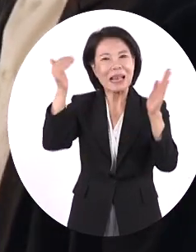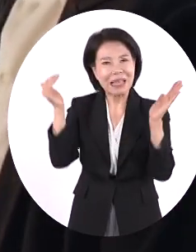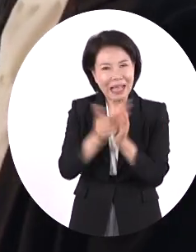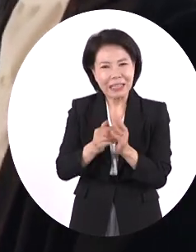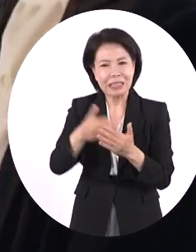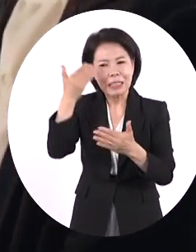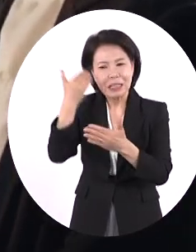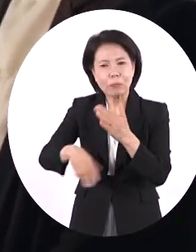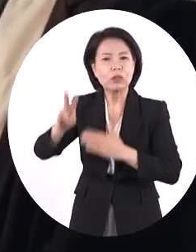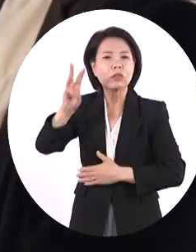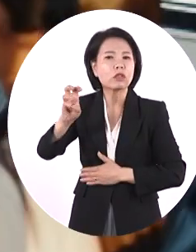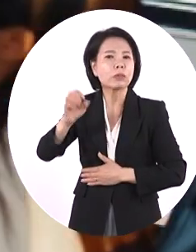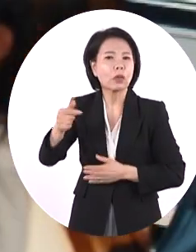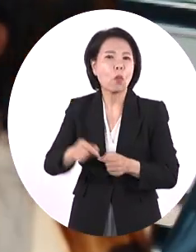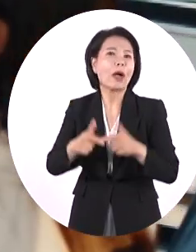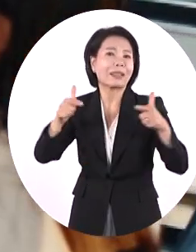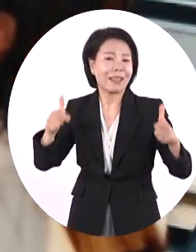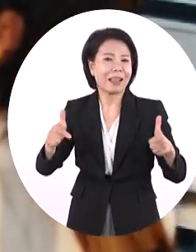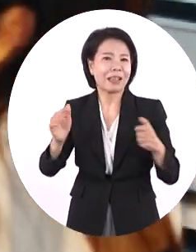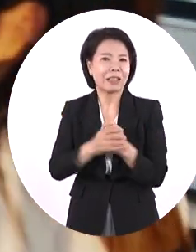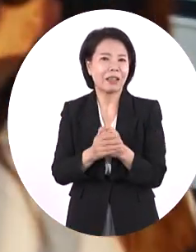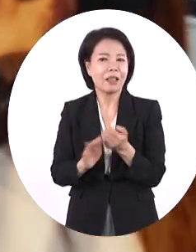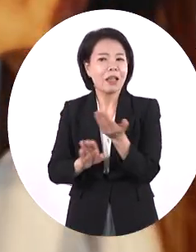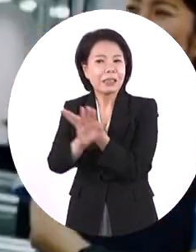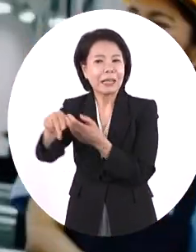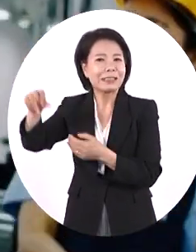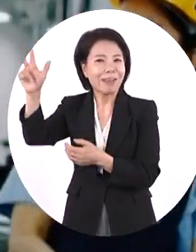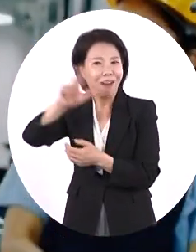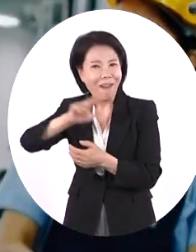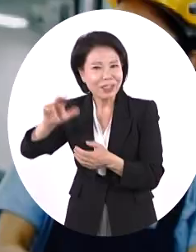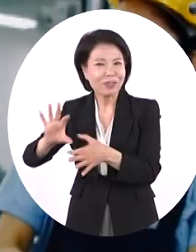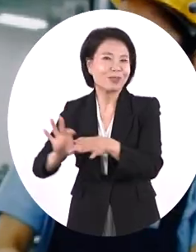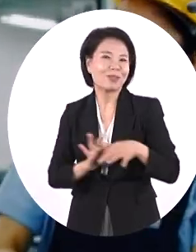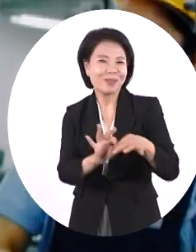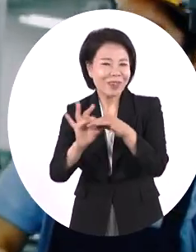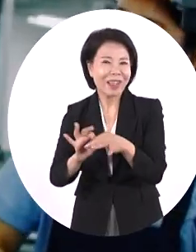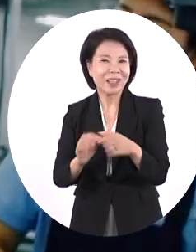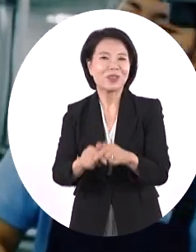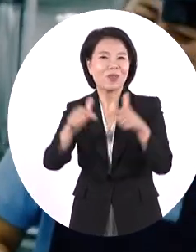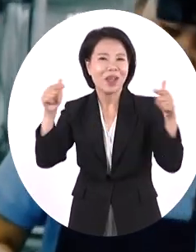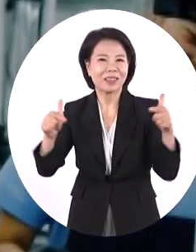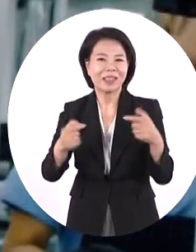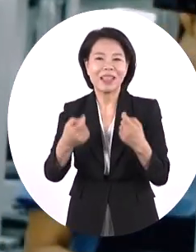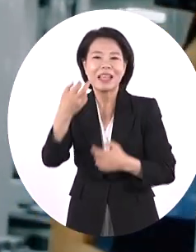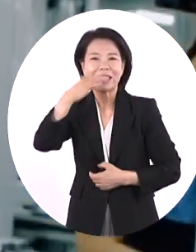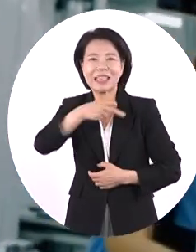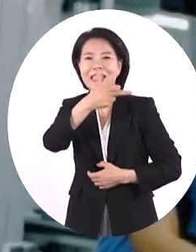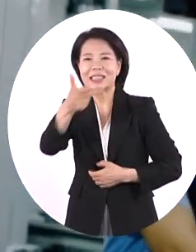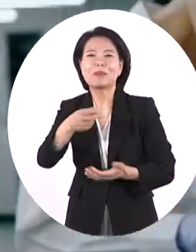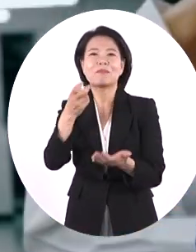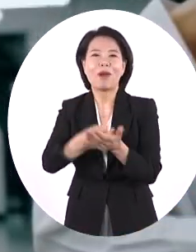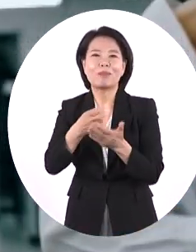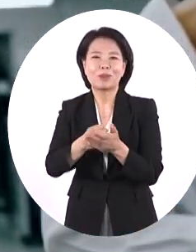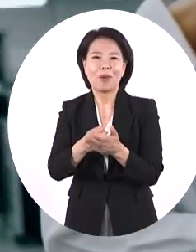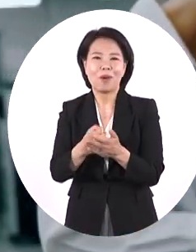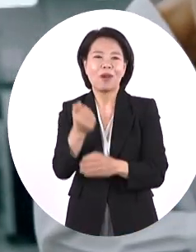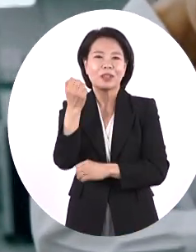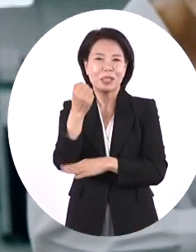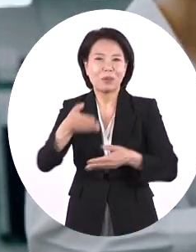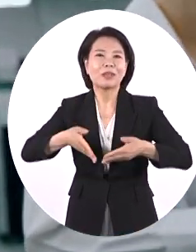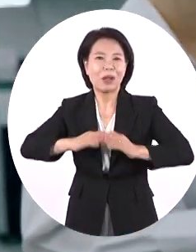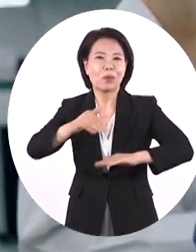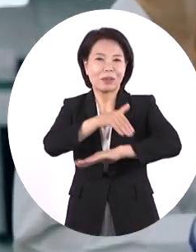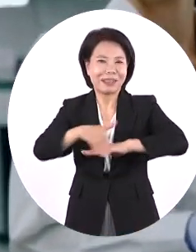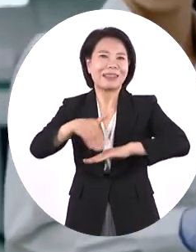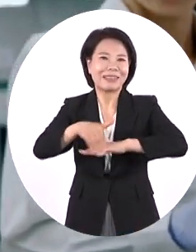참여 기업을 30개사로 확대하고 타 지자체와의 협약도 확대해 실효성 있는 제도로 정착시켜